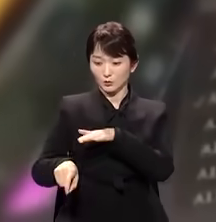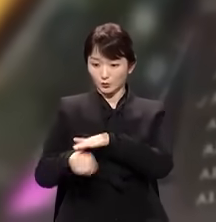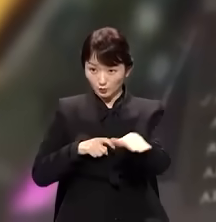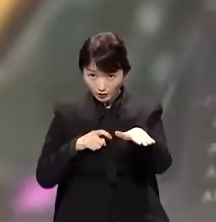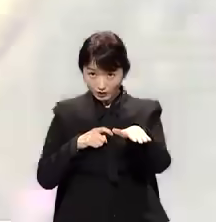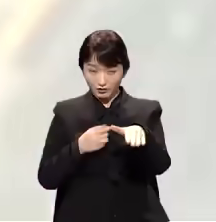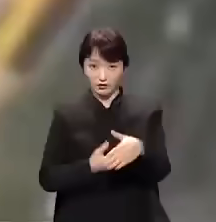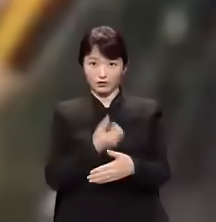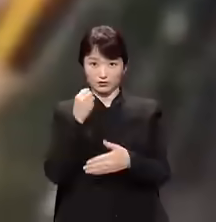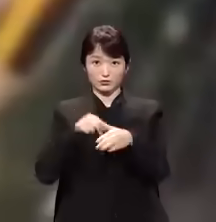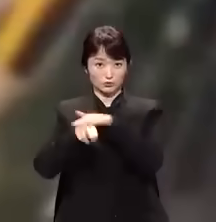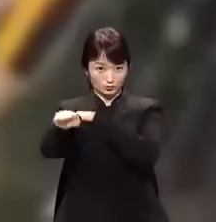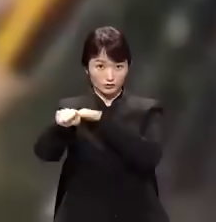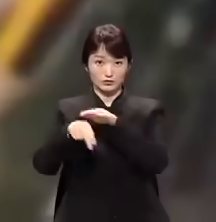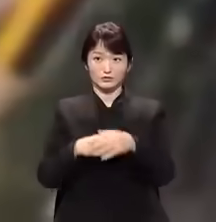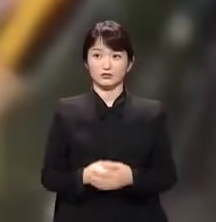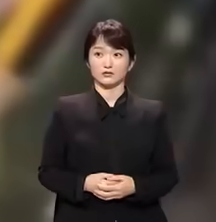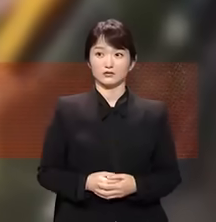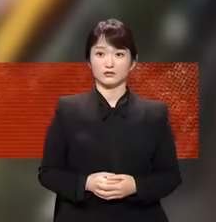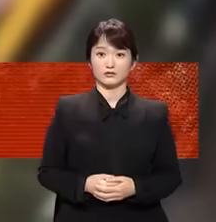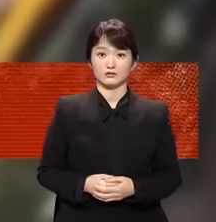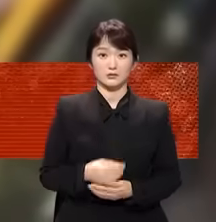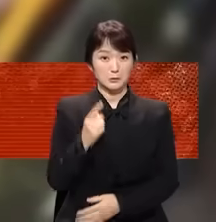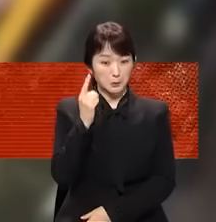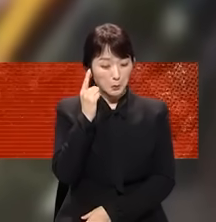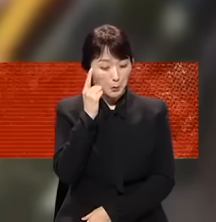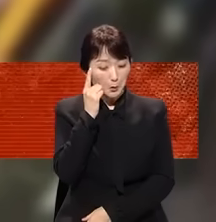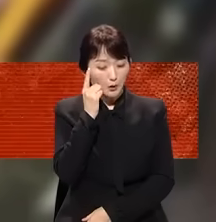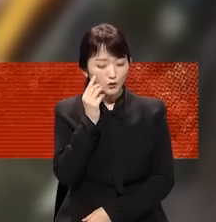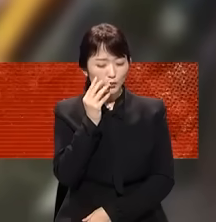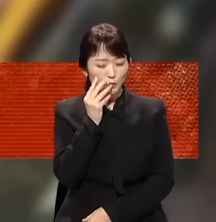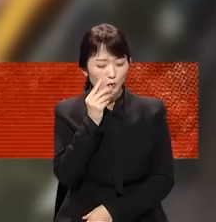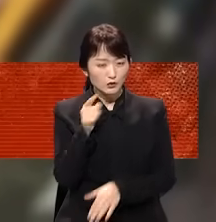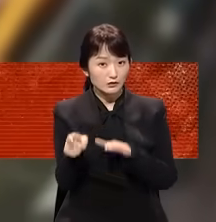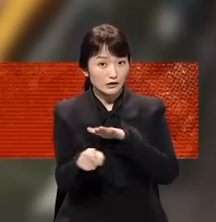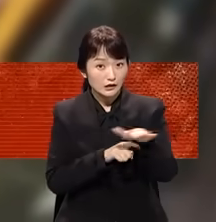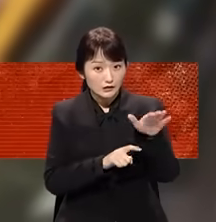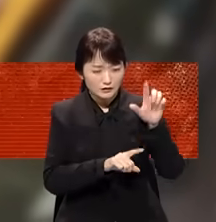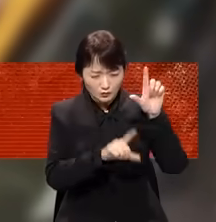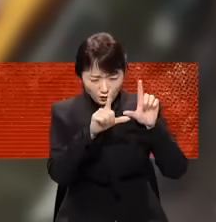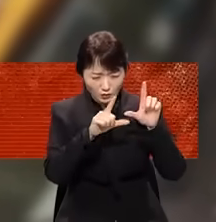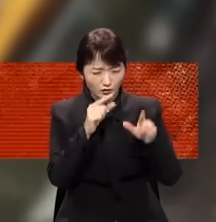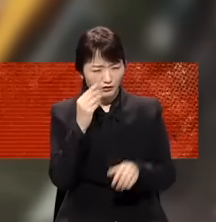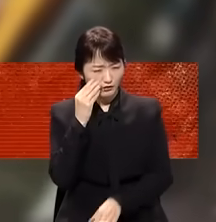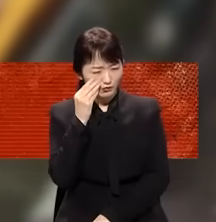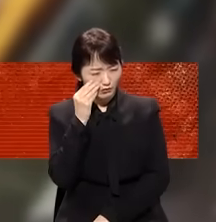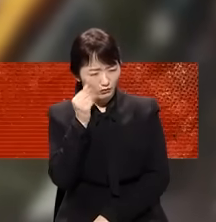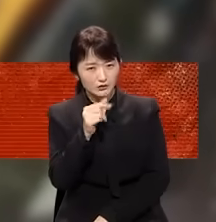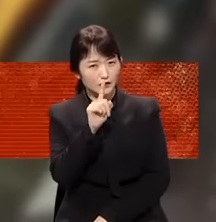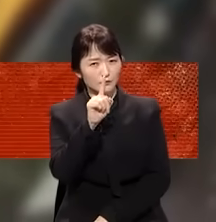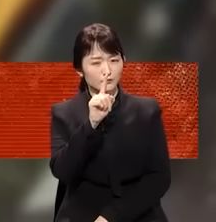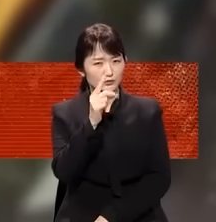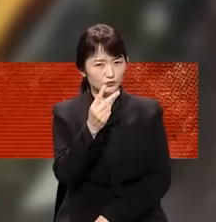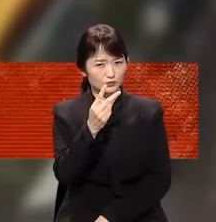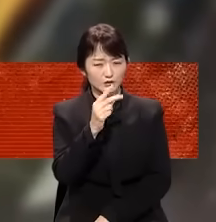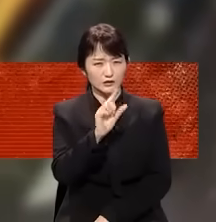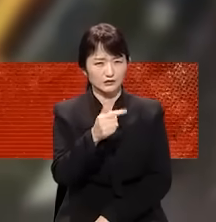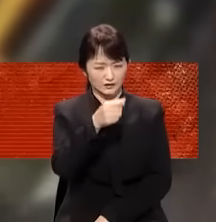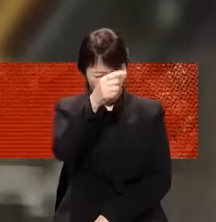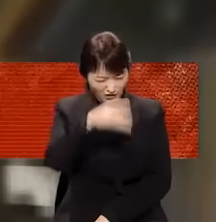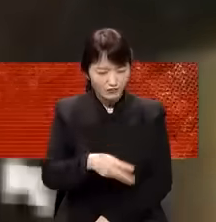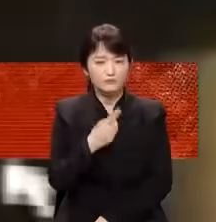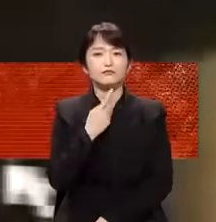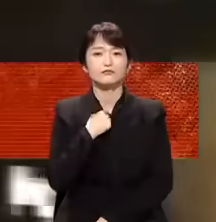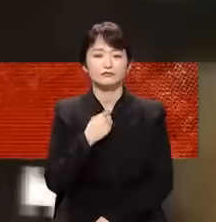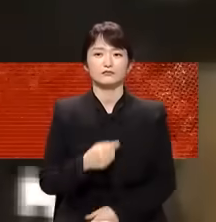바깥으로 고고 예 자 저 휴대전화 슬쩍 훔쳐가는 품이 어쩐지 한두 번 해본 솜씨가 아닌 것 같은 느낌이